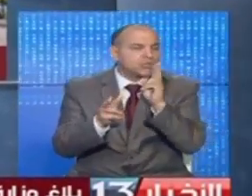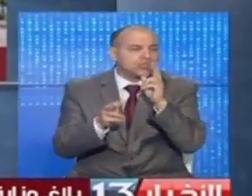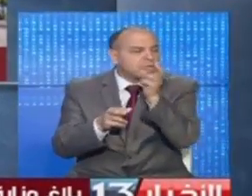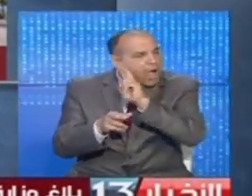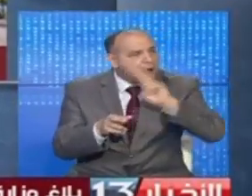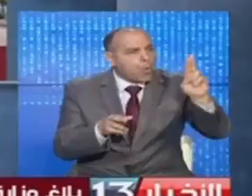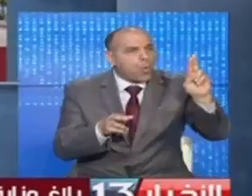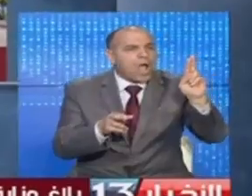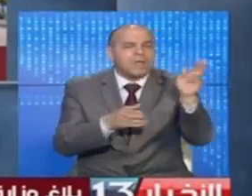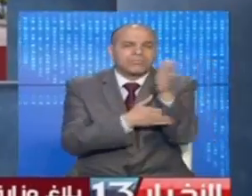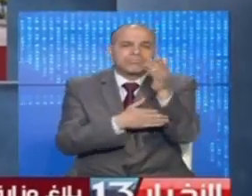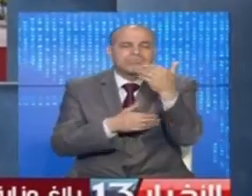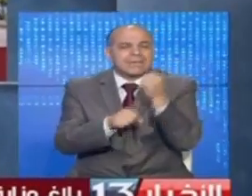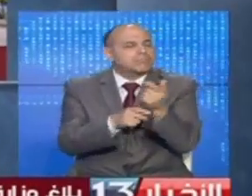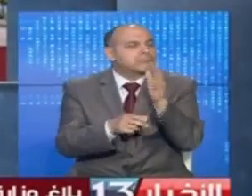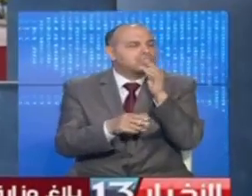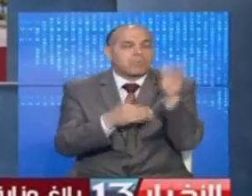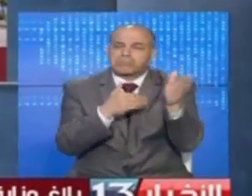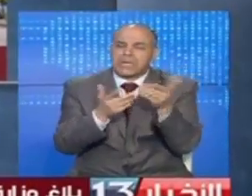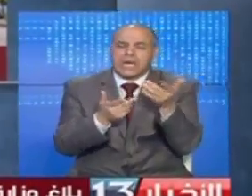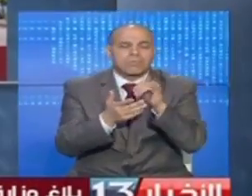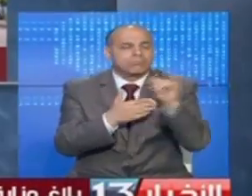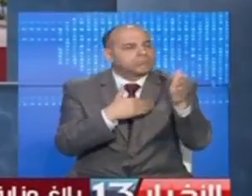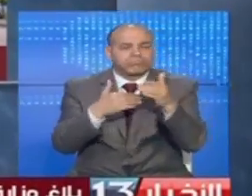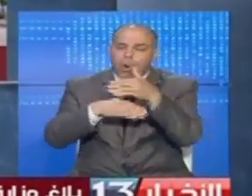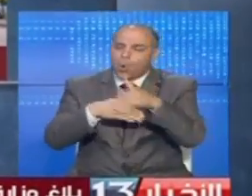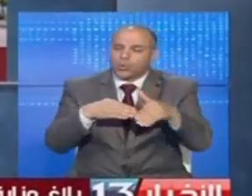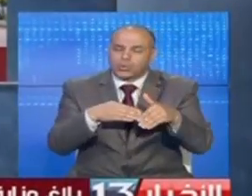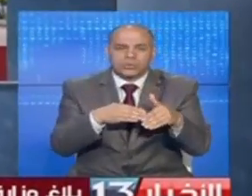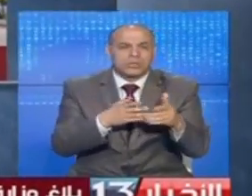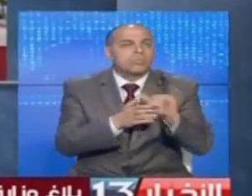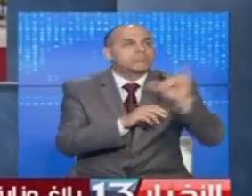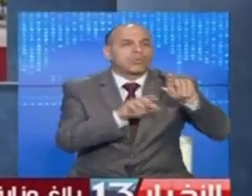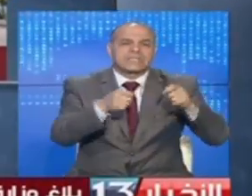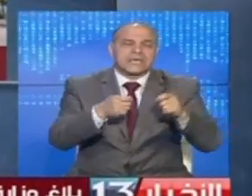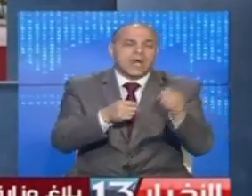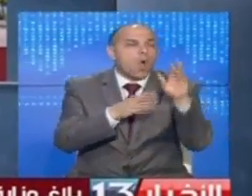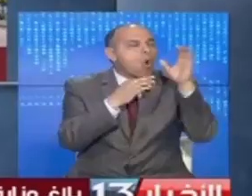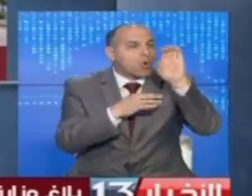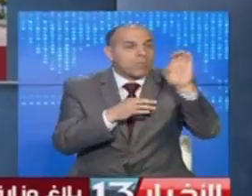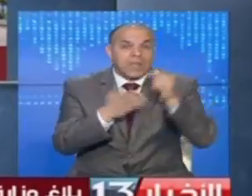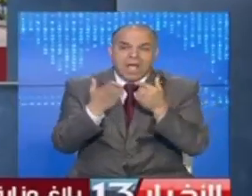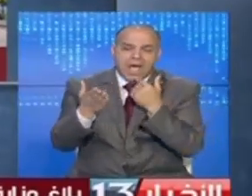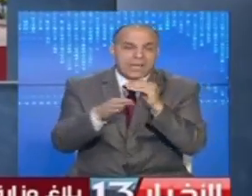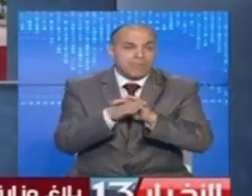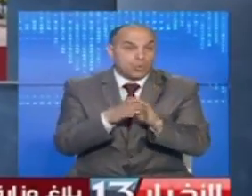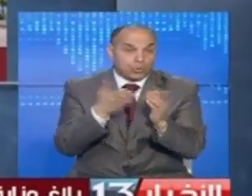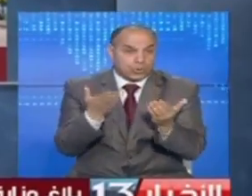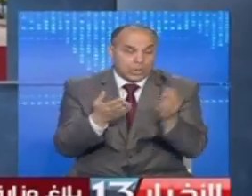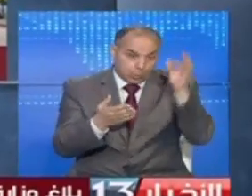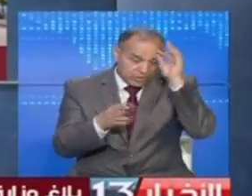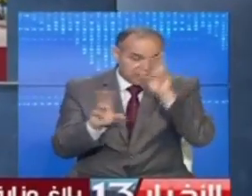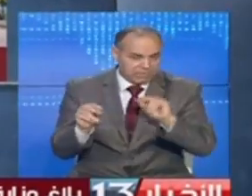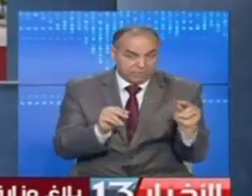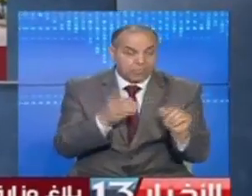على العودة إلى دول الاستقبال التي أغلقت حدودها ومجالاتها الجوية، وكذلك الشأن بالنسبة